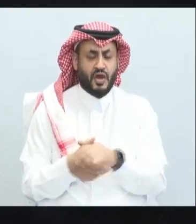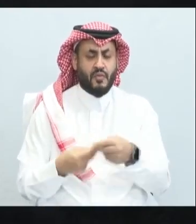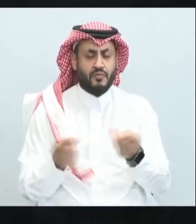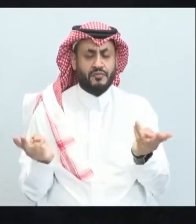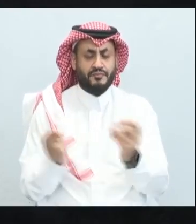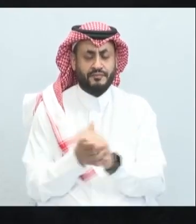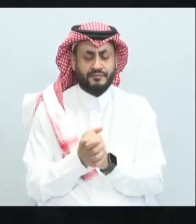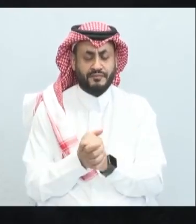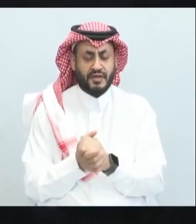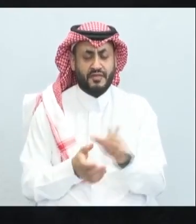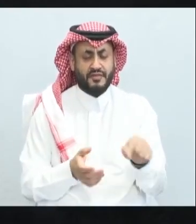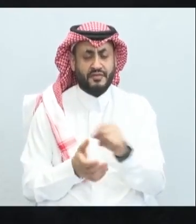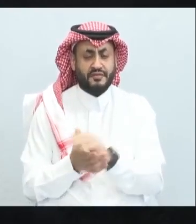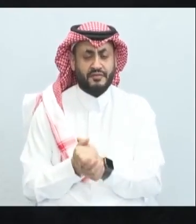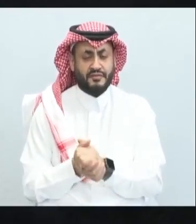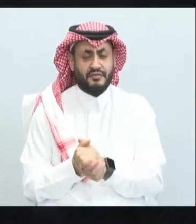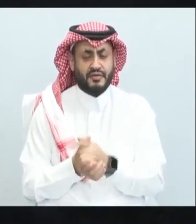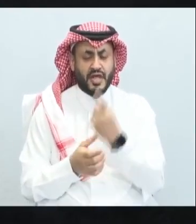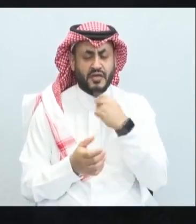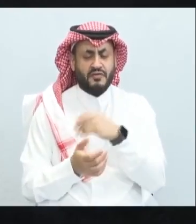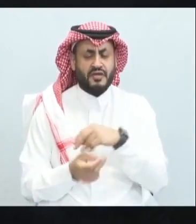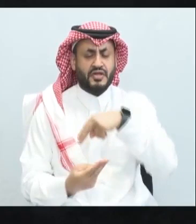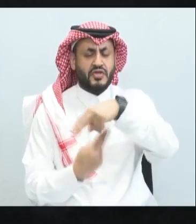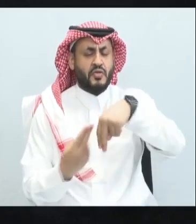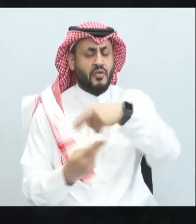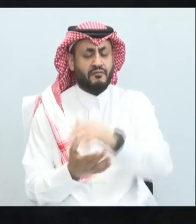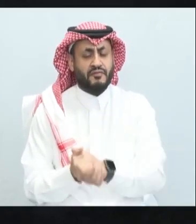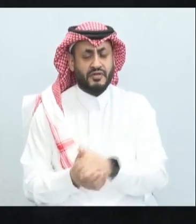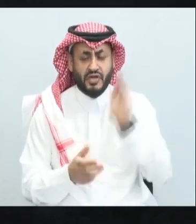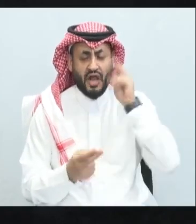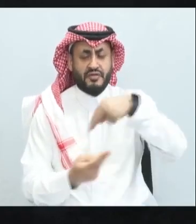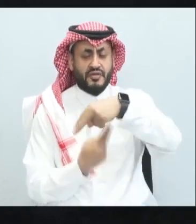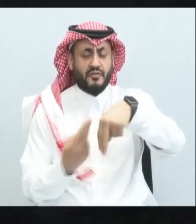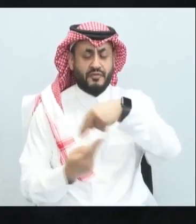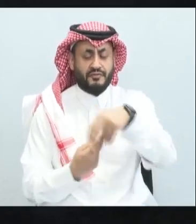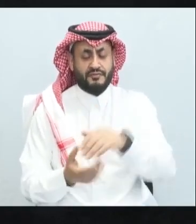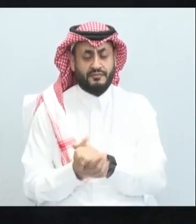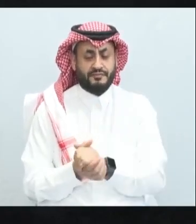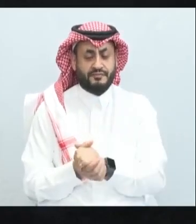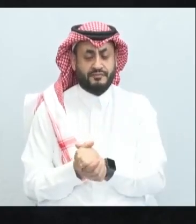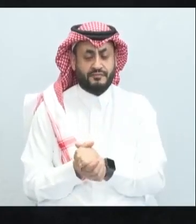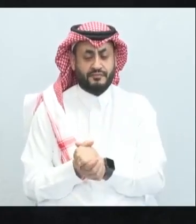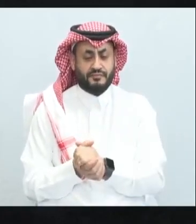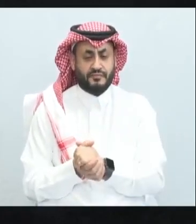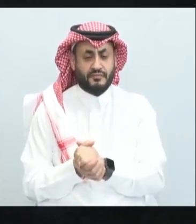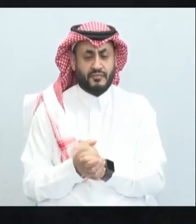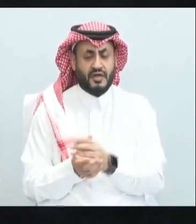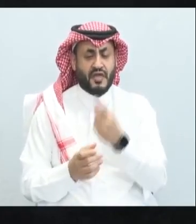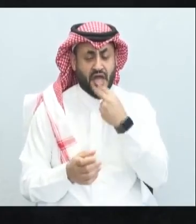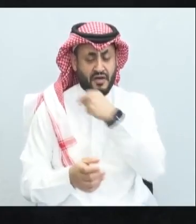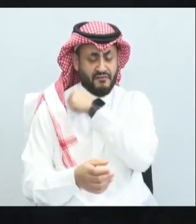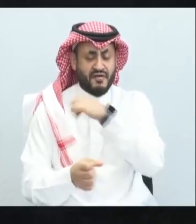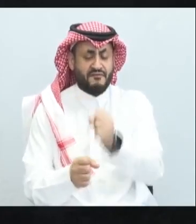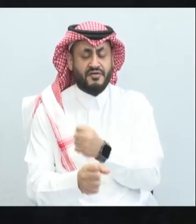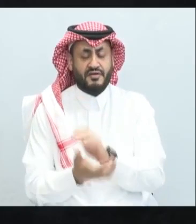مثلا سنه سنه الطواف هذه من السنن ومن مما يتطوع به المرء في